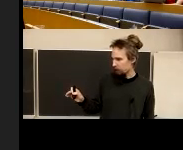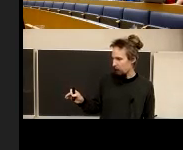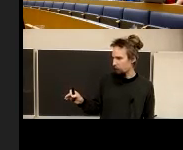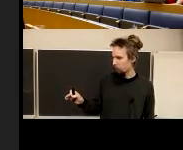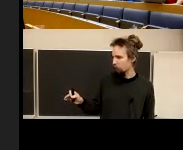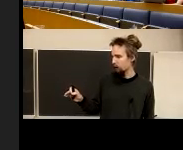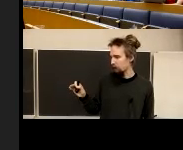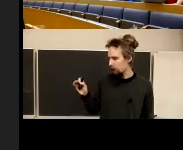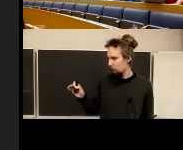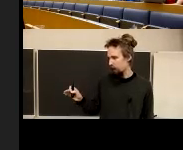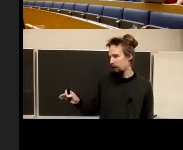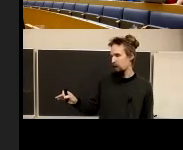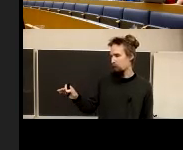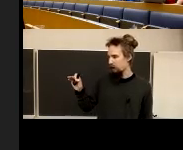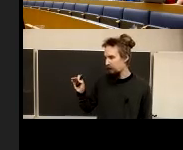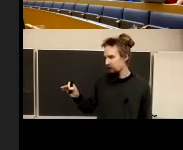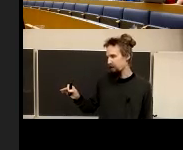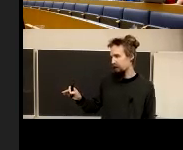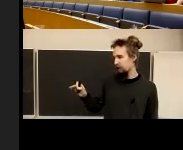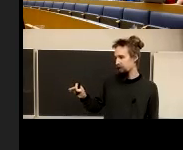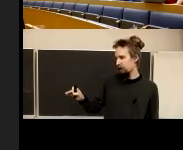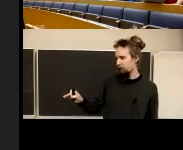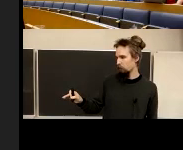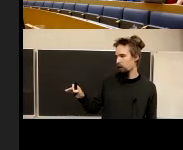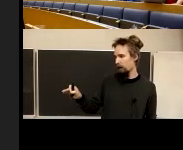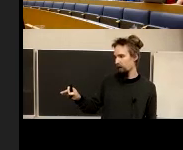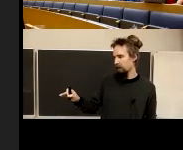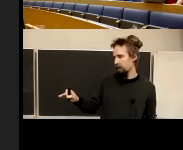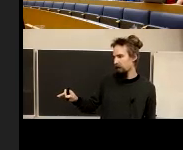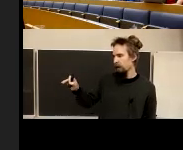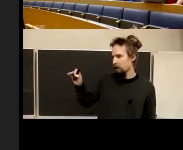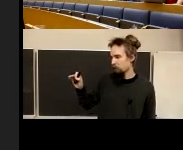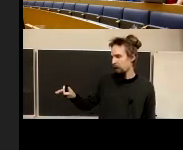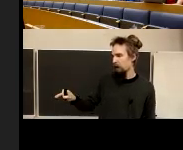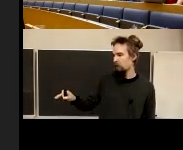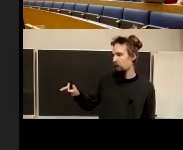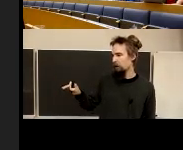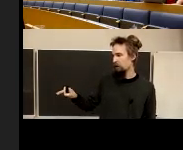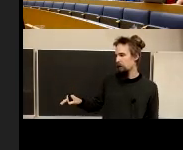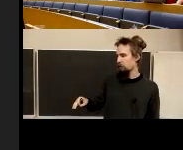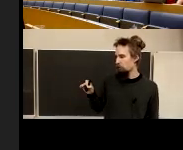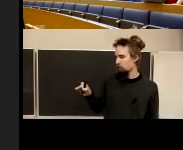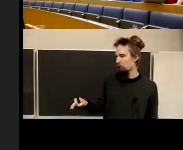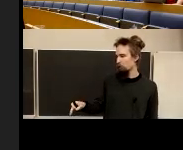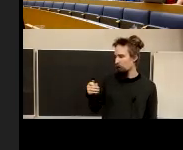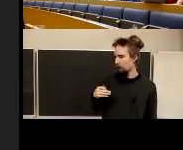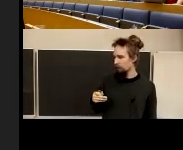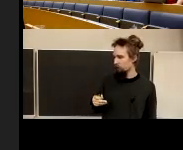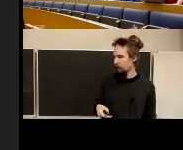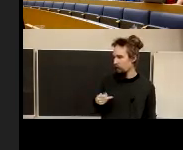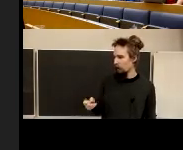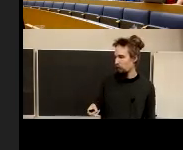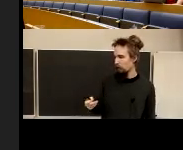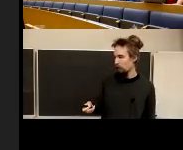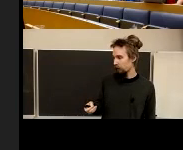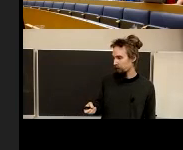Gardnerin älykkyyden teoriaa ja tämmöisen eksistentiaalisen älykkyyden käsitettä, että psykedeelit voi lisätä tämmöistä osanottoa ihmisyyden